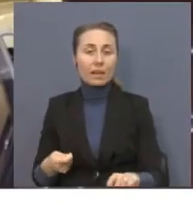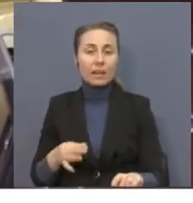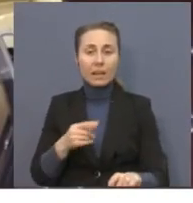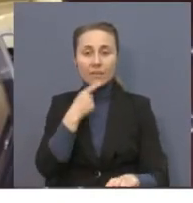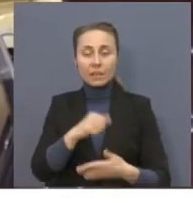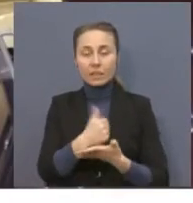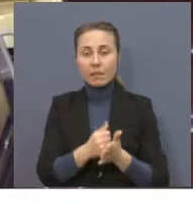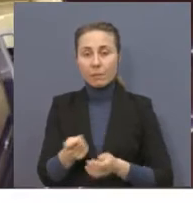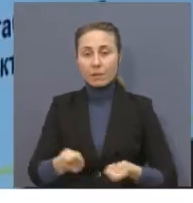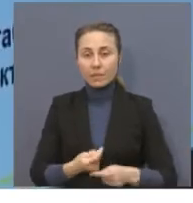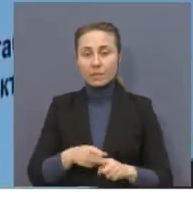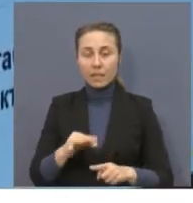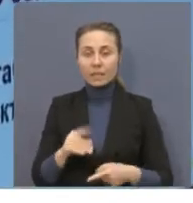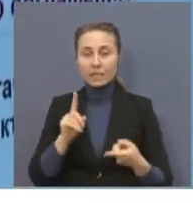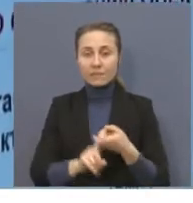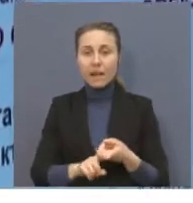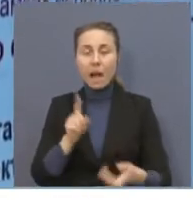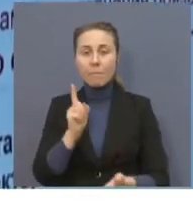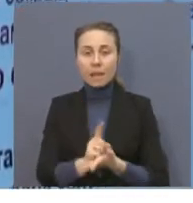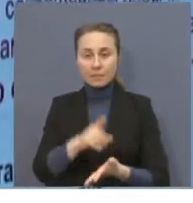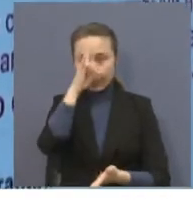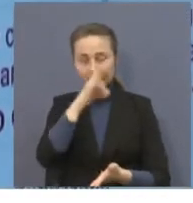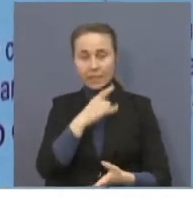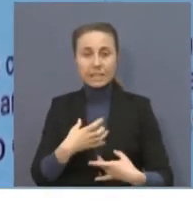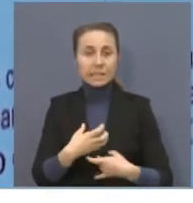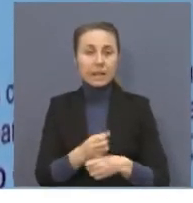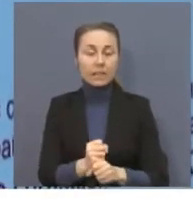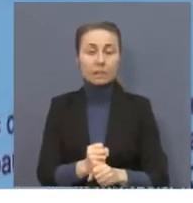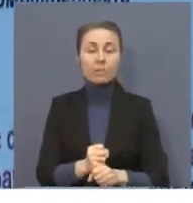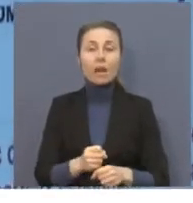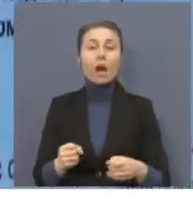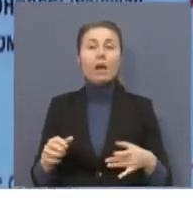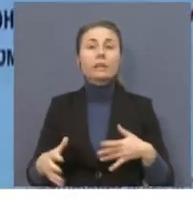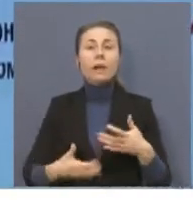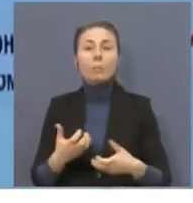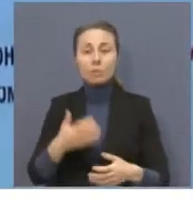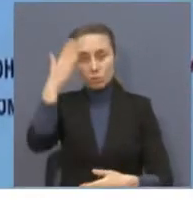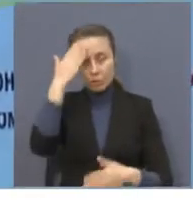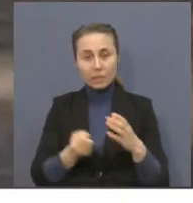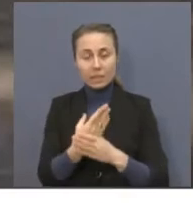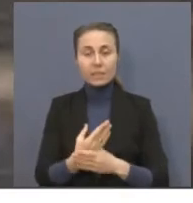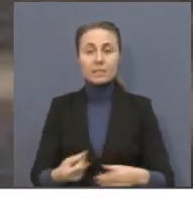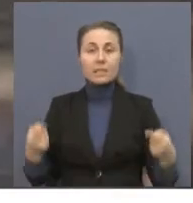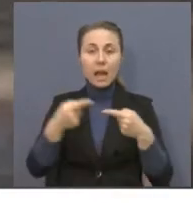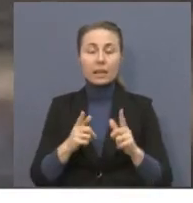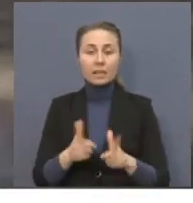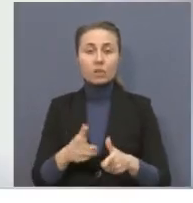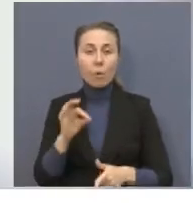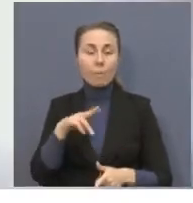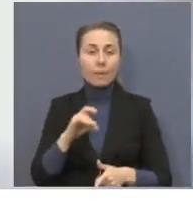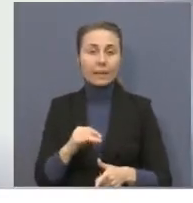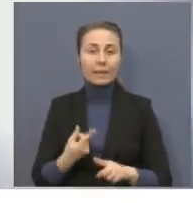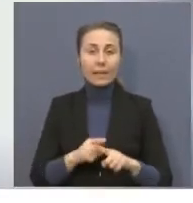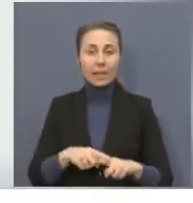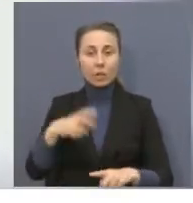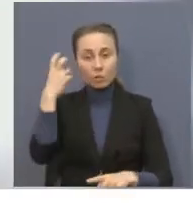глава правительства. Это связано с обязательством Казахстана сократить добычу нефти в соответствии с соглашением ОПЕК. Таким образом, выработка черного